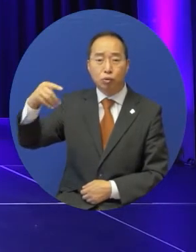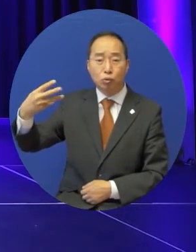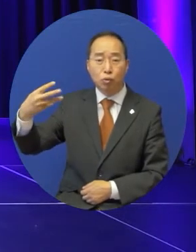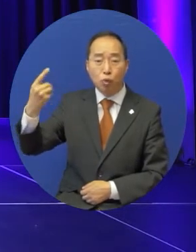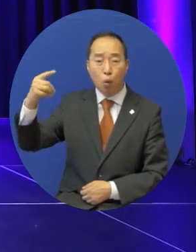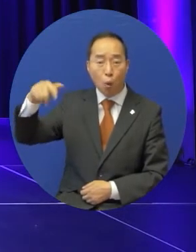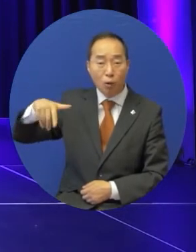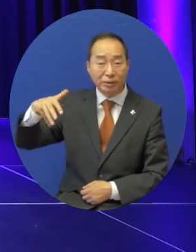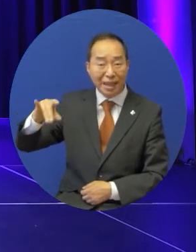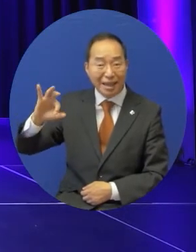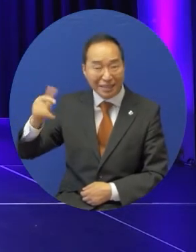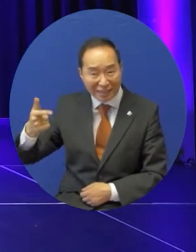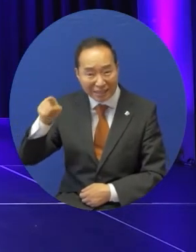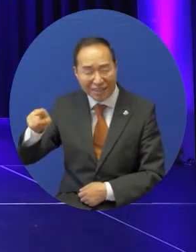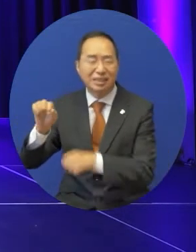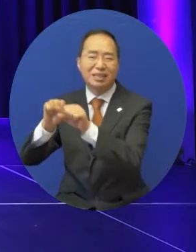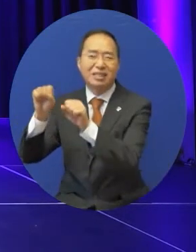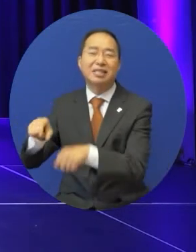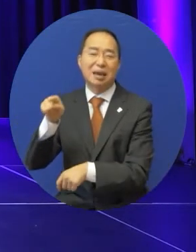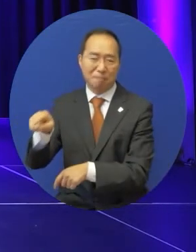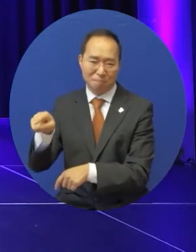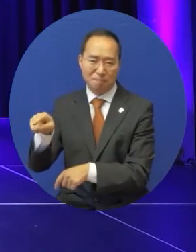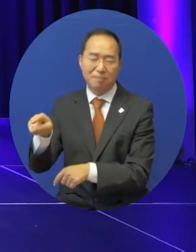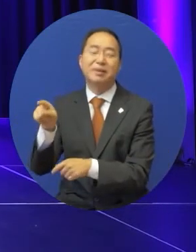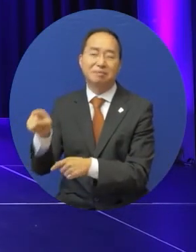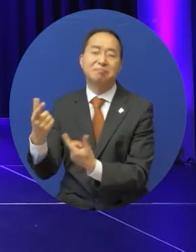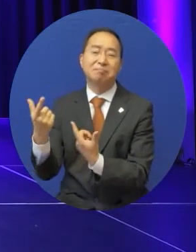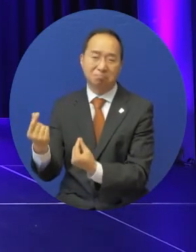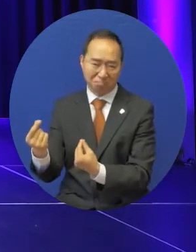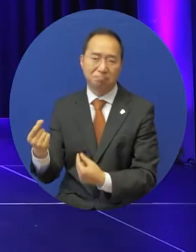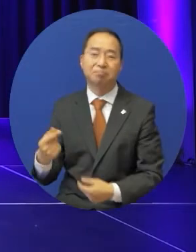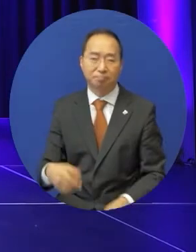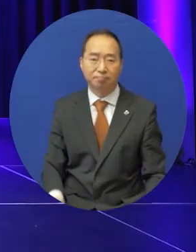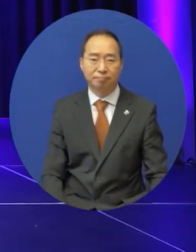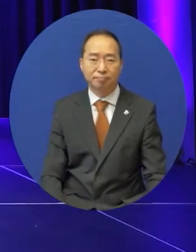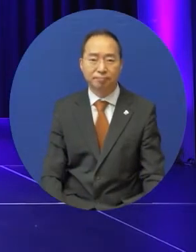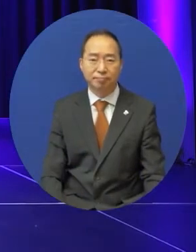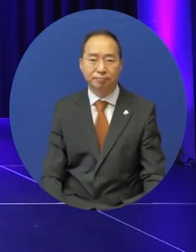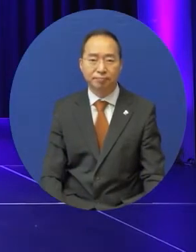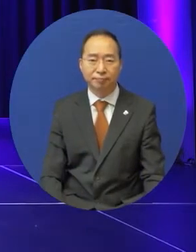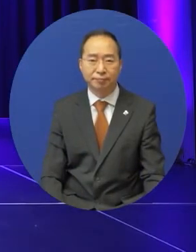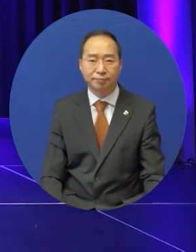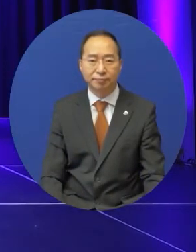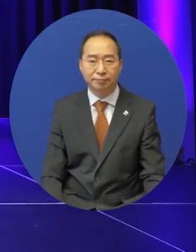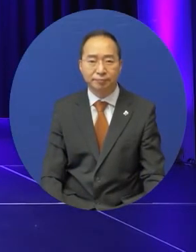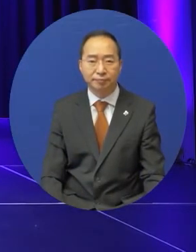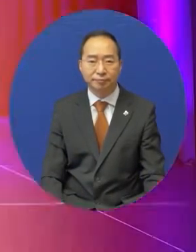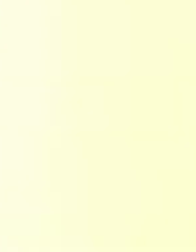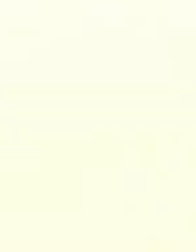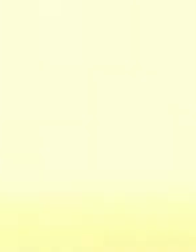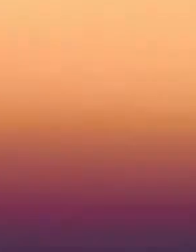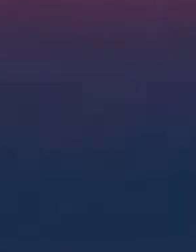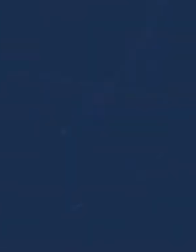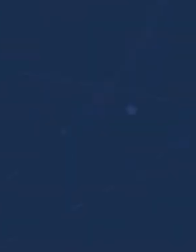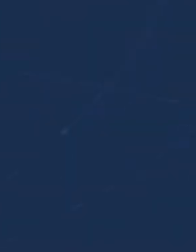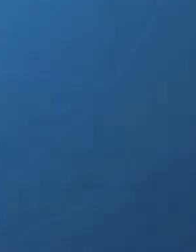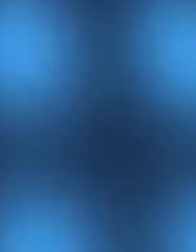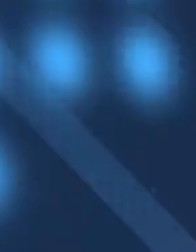이런 토큰으로 말미암은 블록체인 플랫폼이다. 이렇게 말씀드릴 수 있겠습니다.